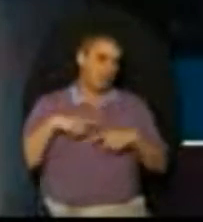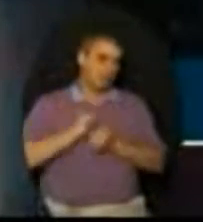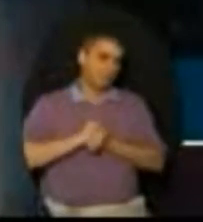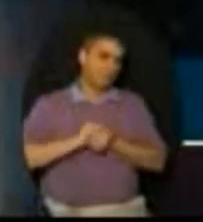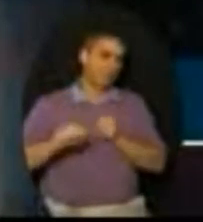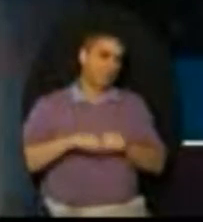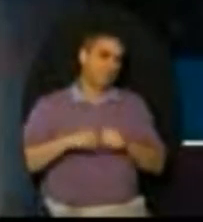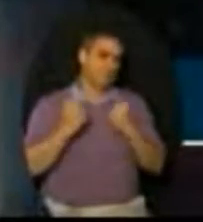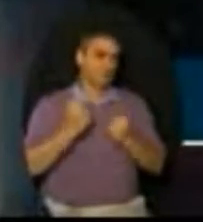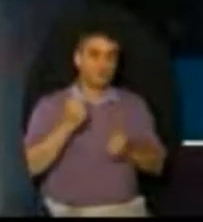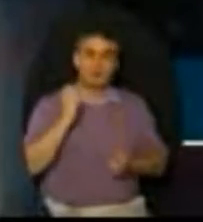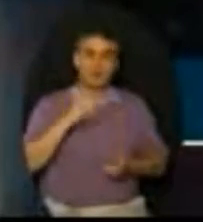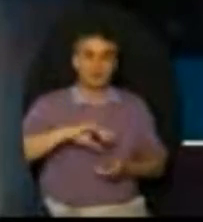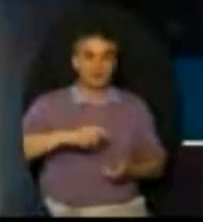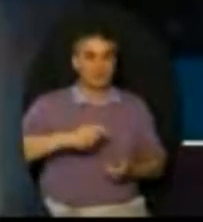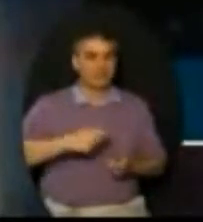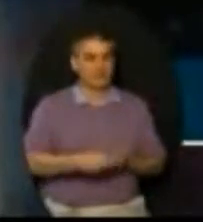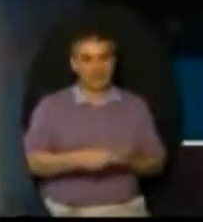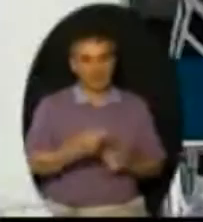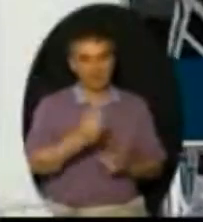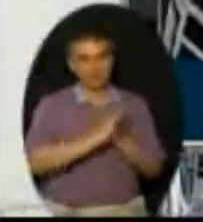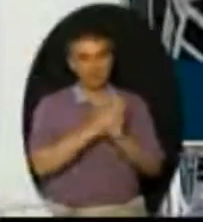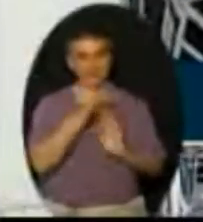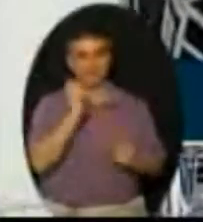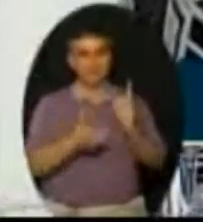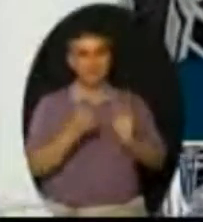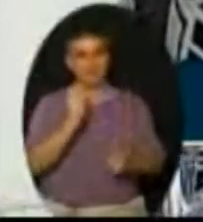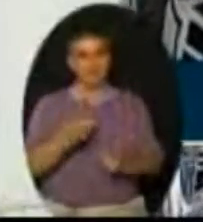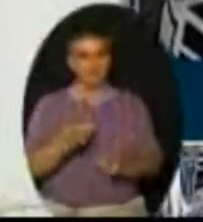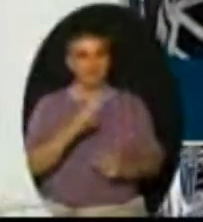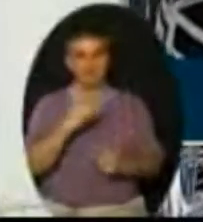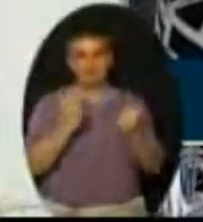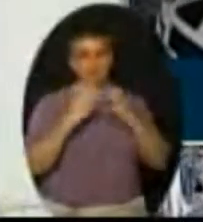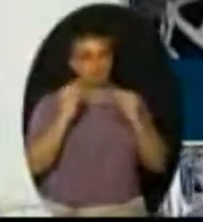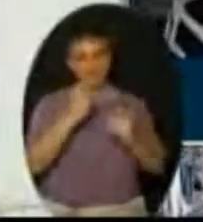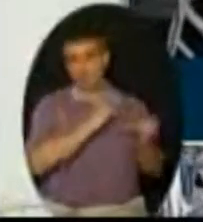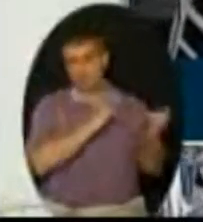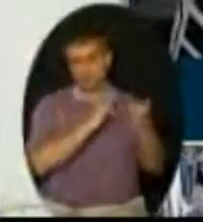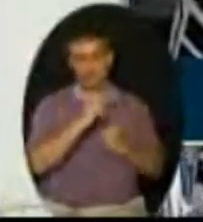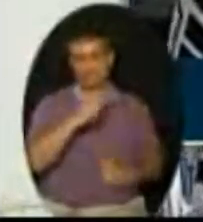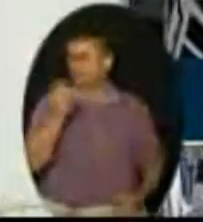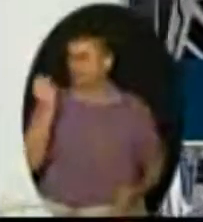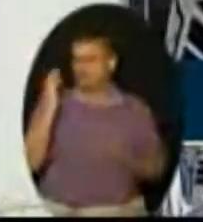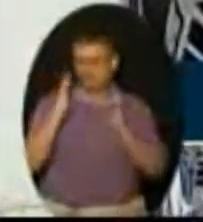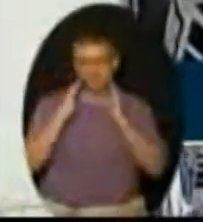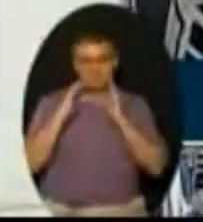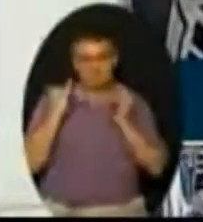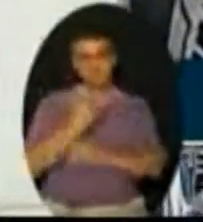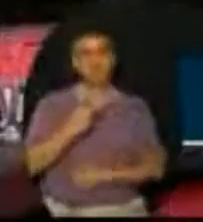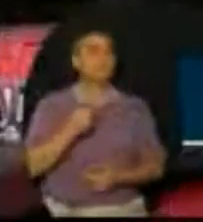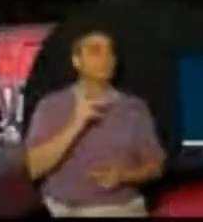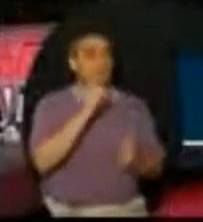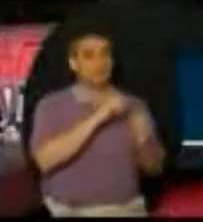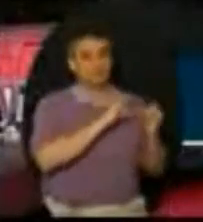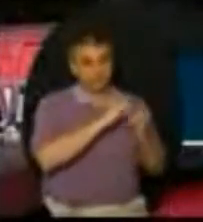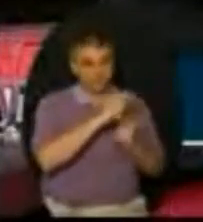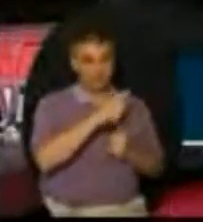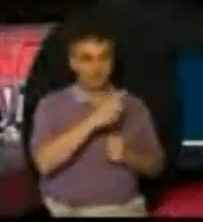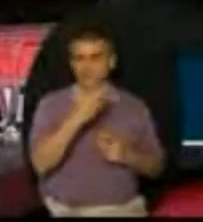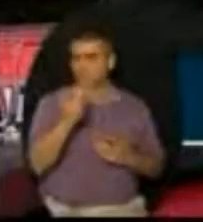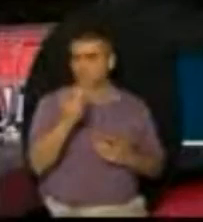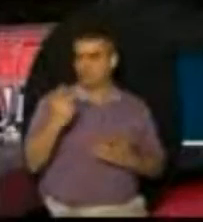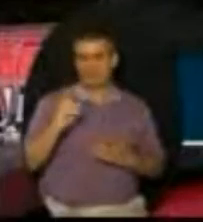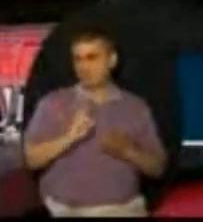חייהם. הדילרים הופכים למאמרים, כל נהגי מוניות שמביאים מיתוסים. את המאמרים אל הקזינו, גם